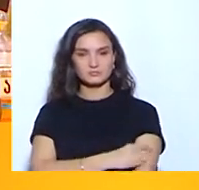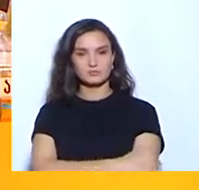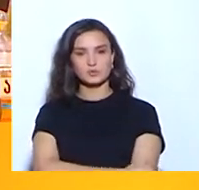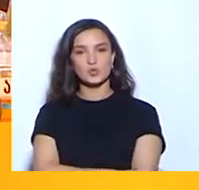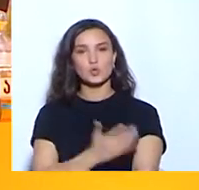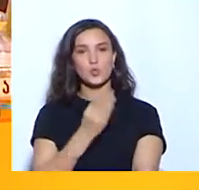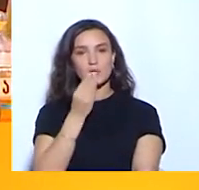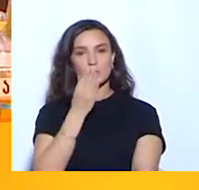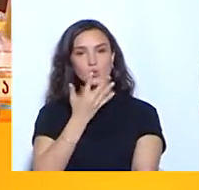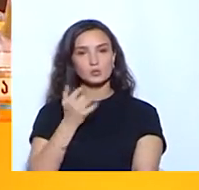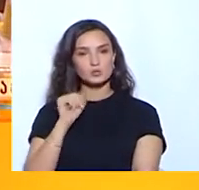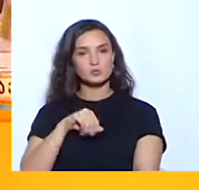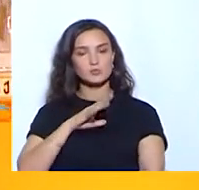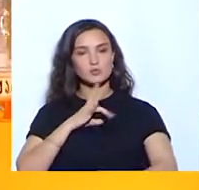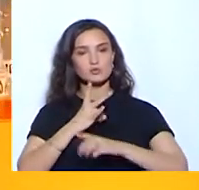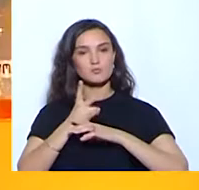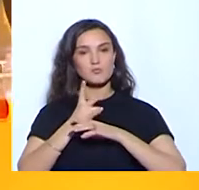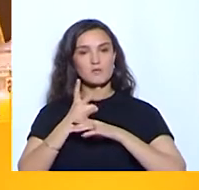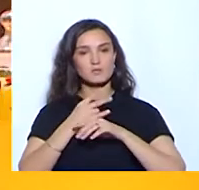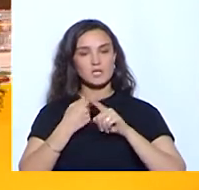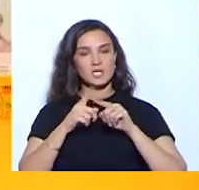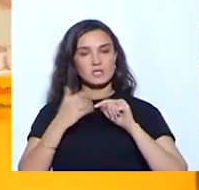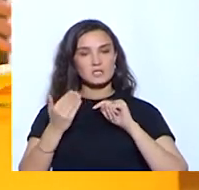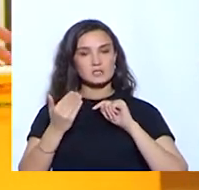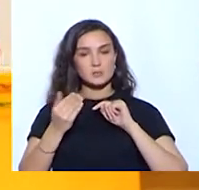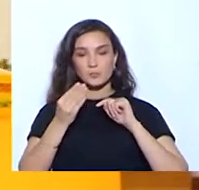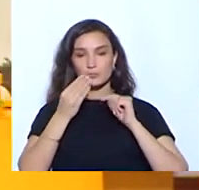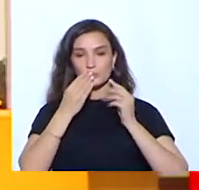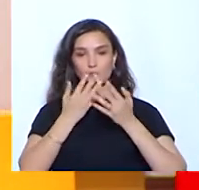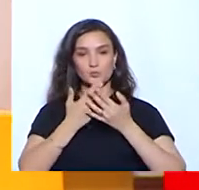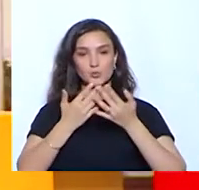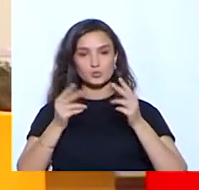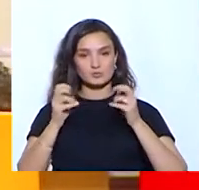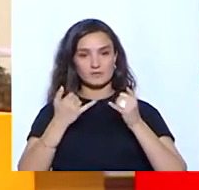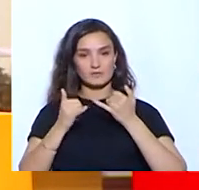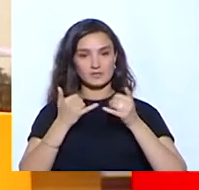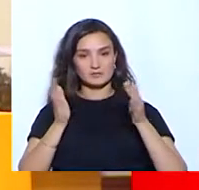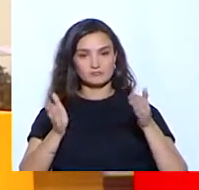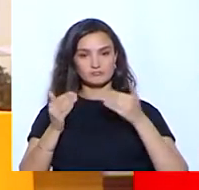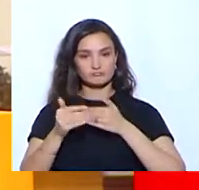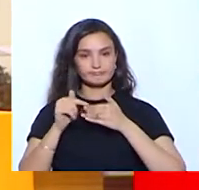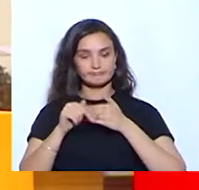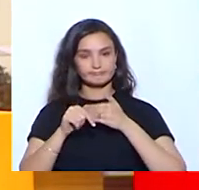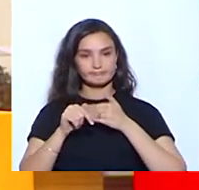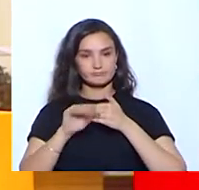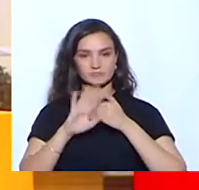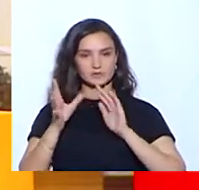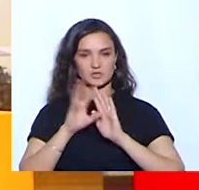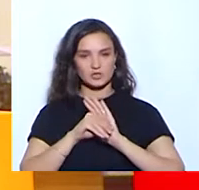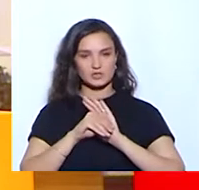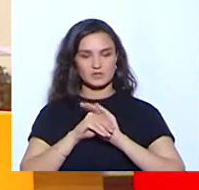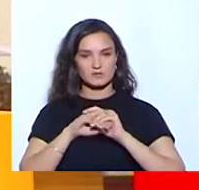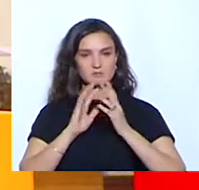შეიძლება იყოს მავნე ასეთი წონასწორობისთვის? პროდუქტები, რომელიც ყვითელ ზონაშია, არ შეიცავს